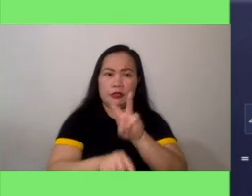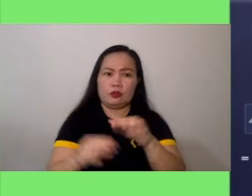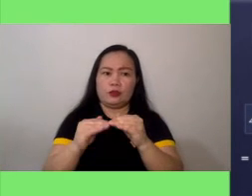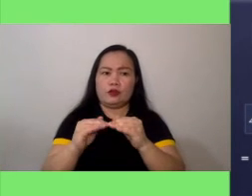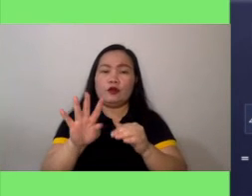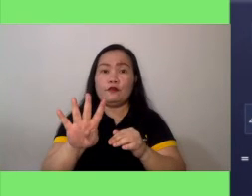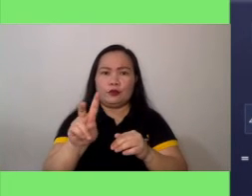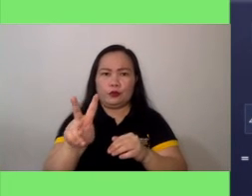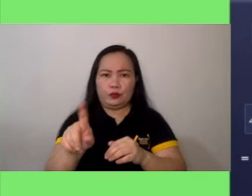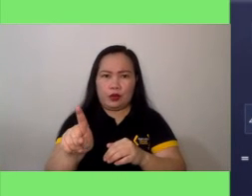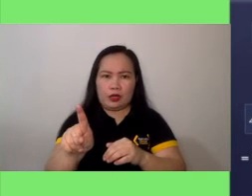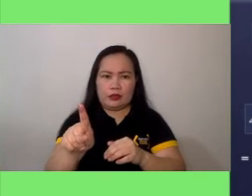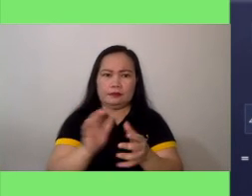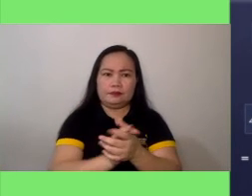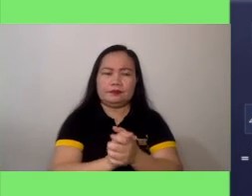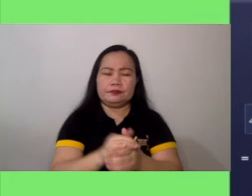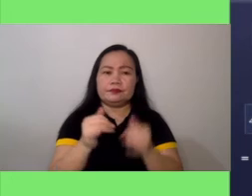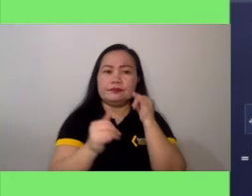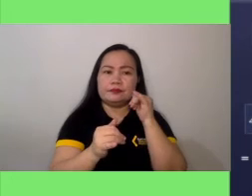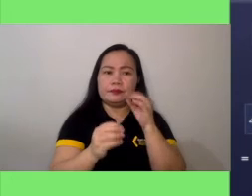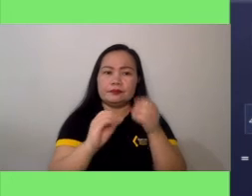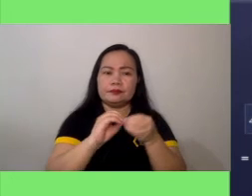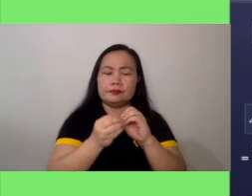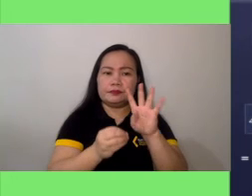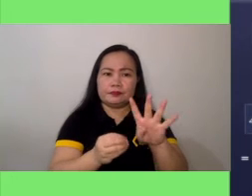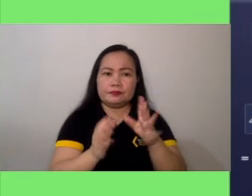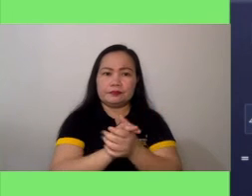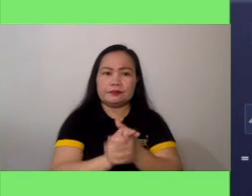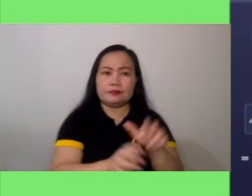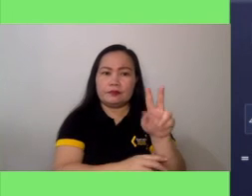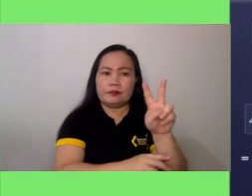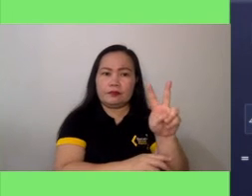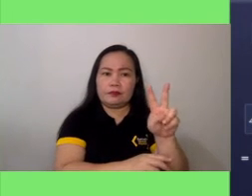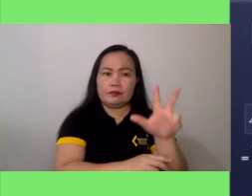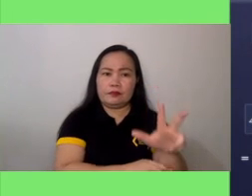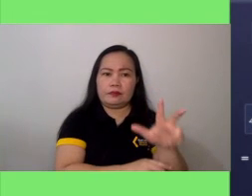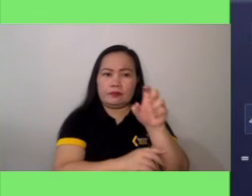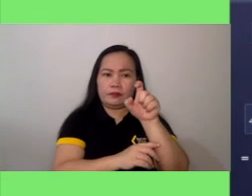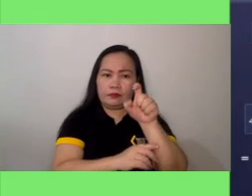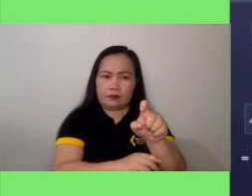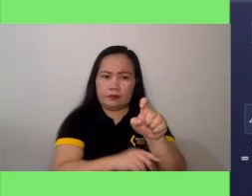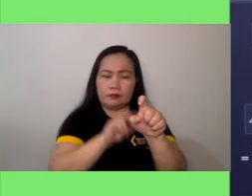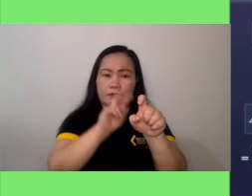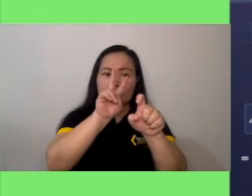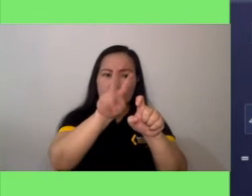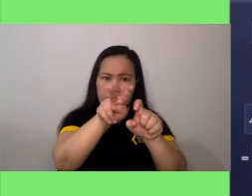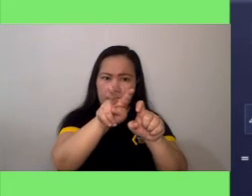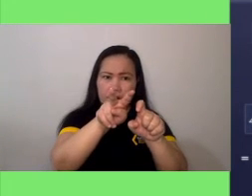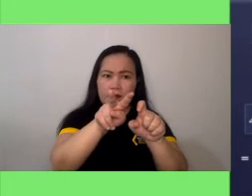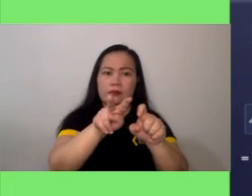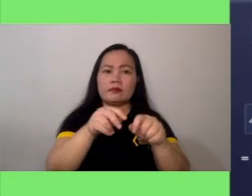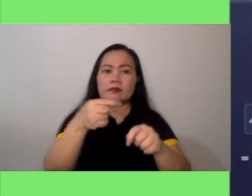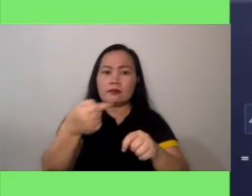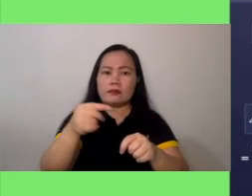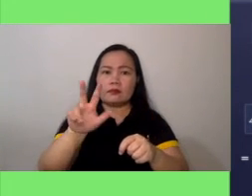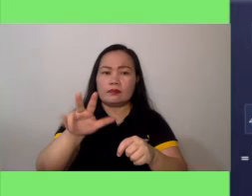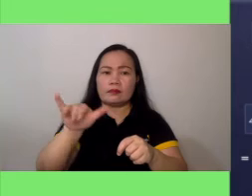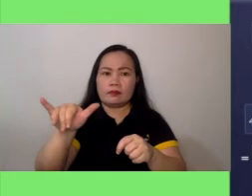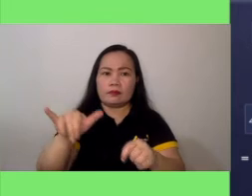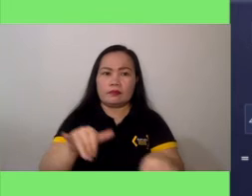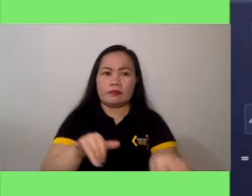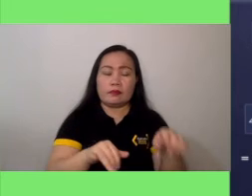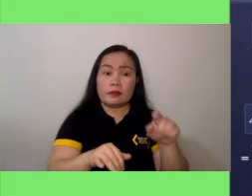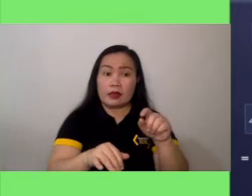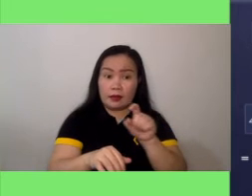Next. So, I have here 2/3 x squared minus 3y. Substitute muna natin lahat. So,